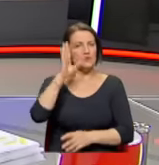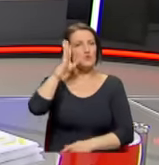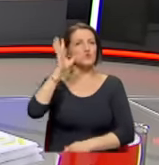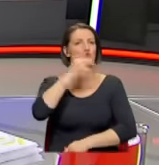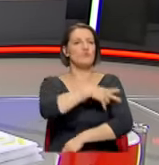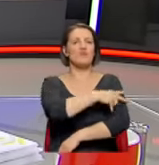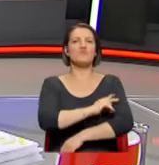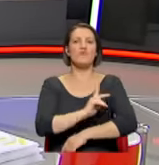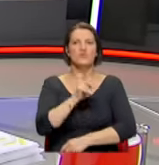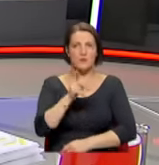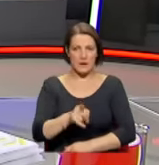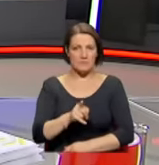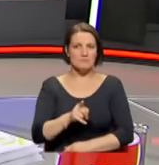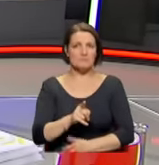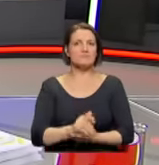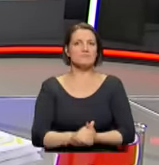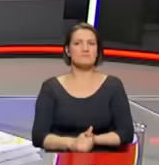uzman çavuşlarımızın